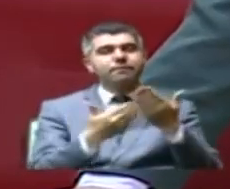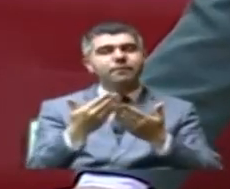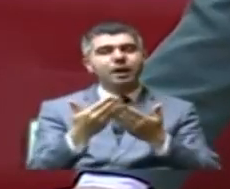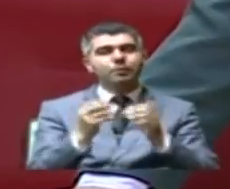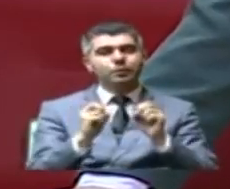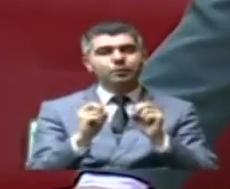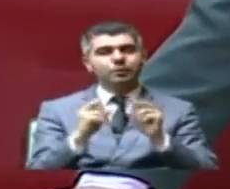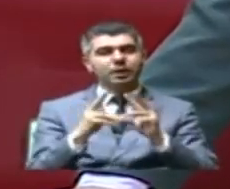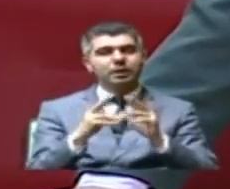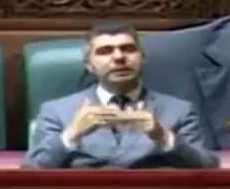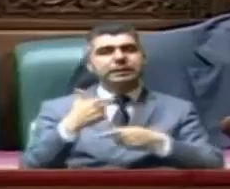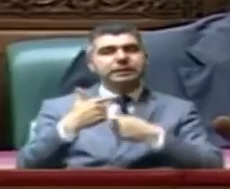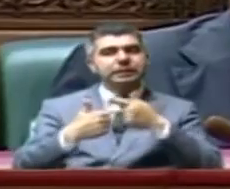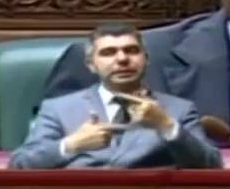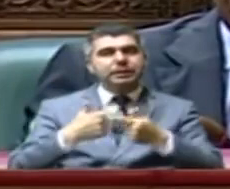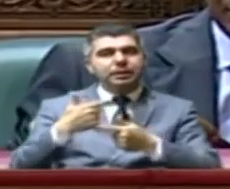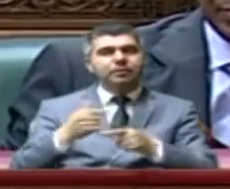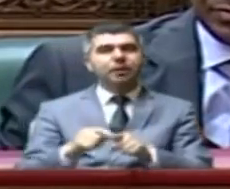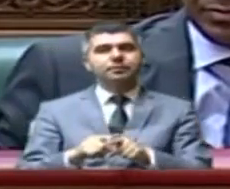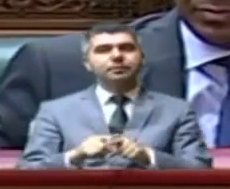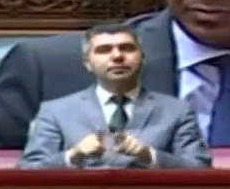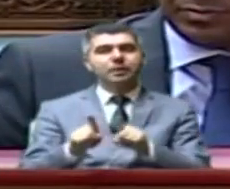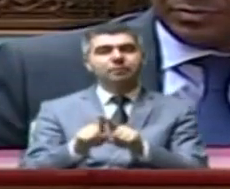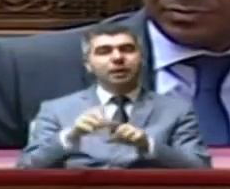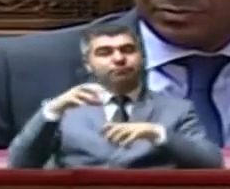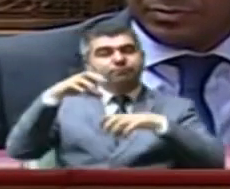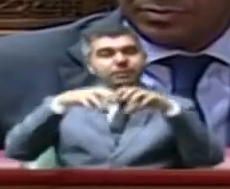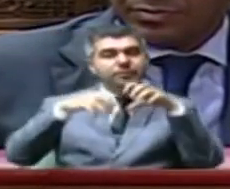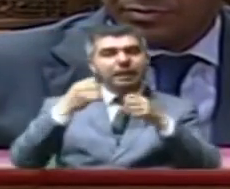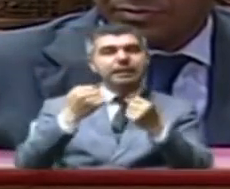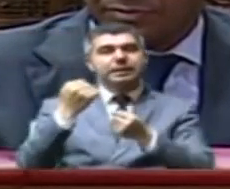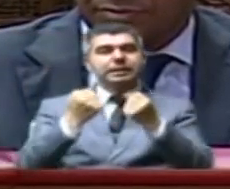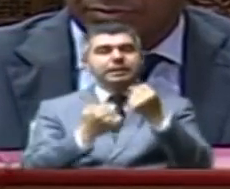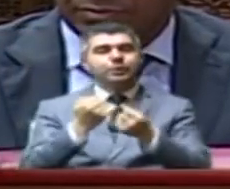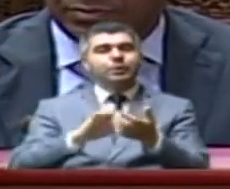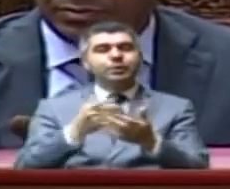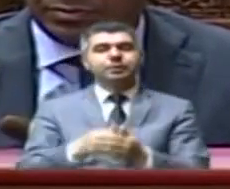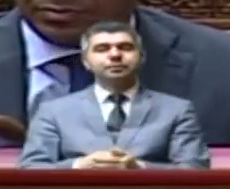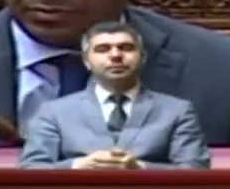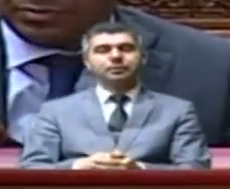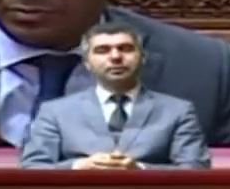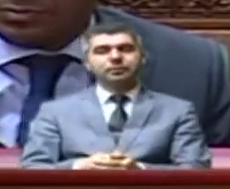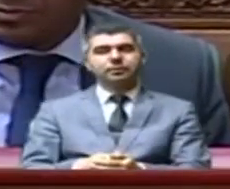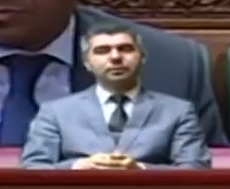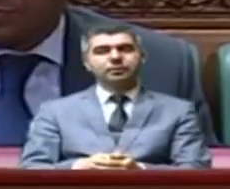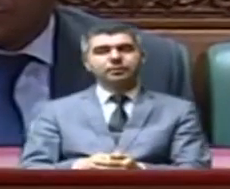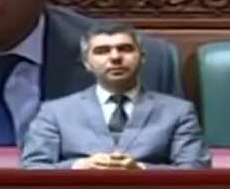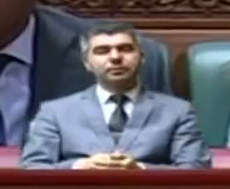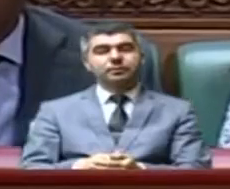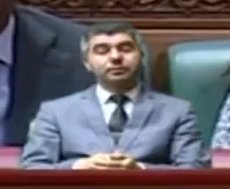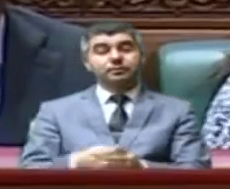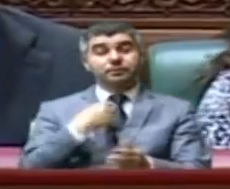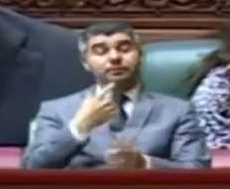تبديه الحكومه دائما مع المهنيين في مجال النقل وفي مجال ننقد البضائع بالاساس ال قانون